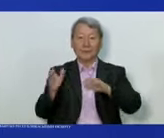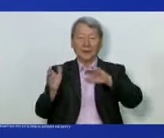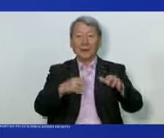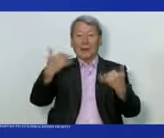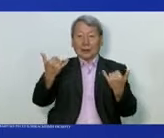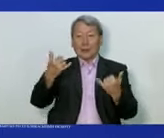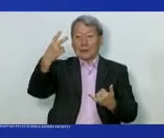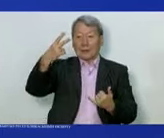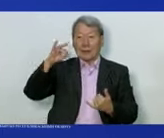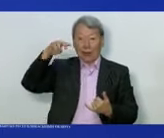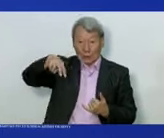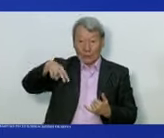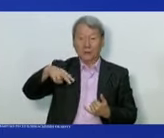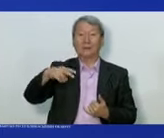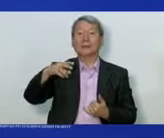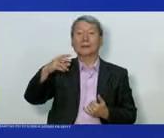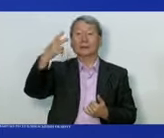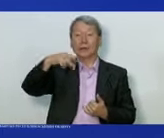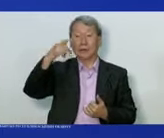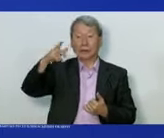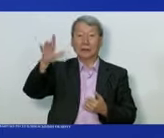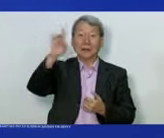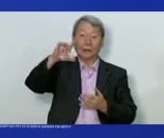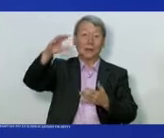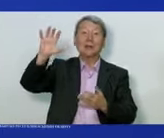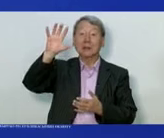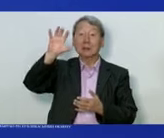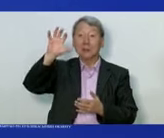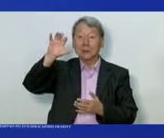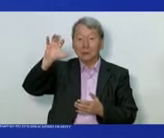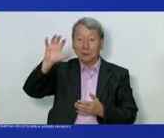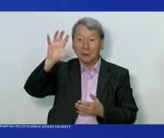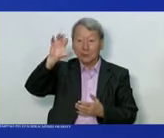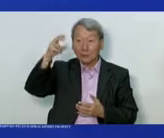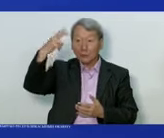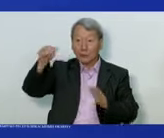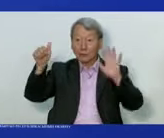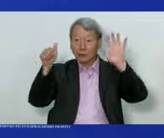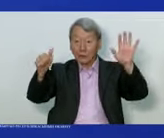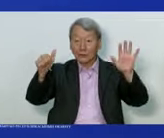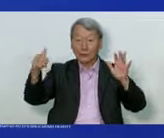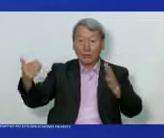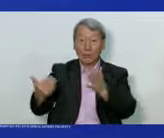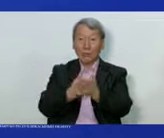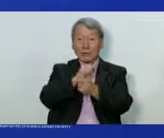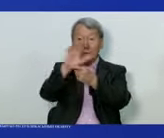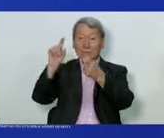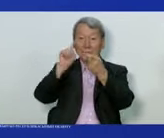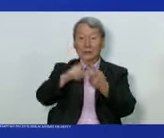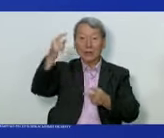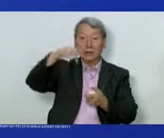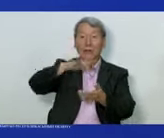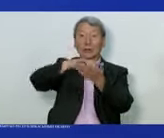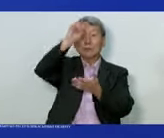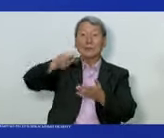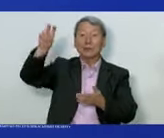На 2 июля 2020 года по республике зарегистрировано 526 новых подтвержденных случаев COVID-19. Из них